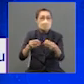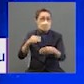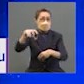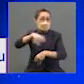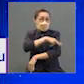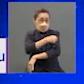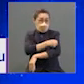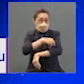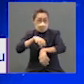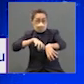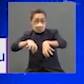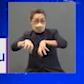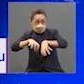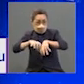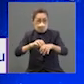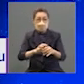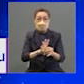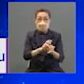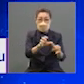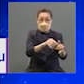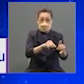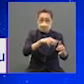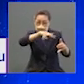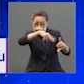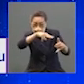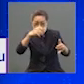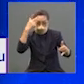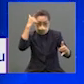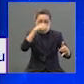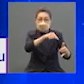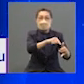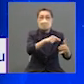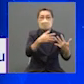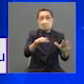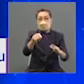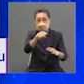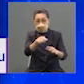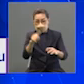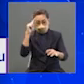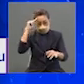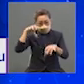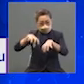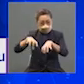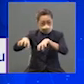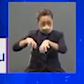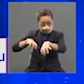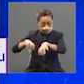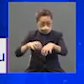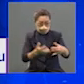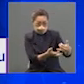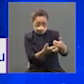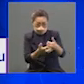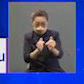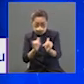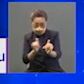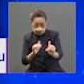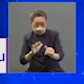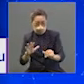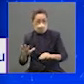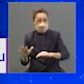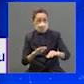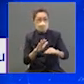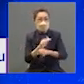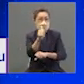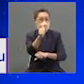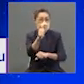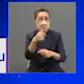ลาเปลี่ยนผ่านเข้าสู่โรคประจำถิ่นนะคะเขามีเป้าหมายแบบนี้ค่ะก็คือช่วยให้ระบบการบริการทางการแพทย์การรักษาโควิ